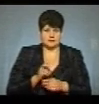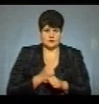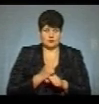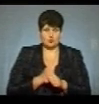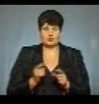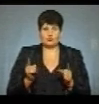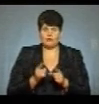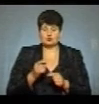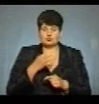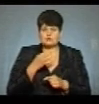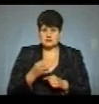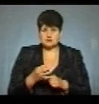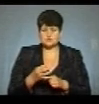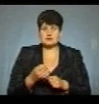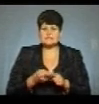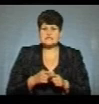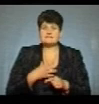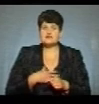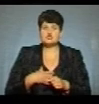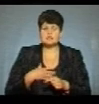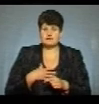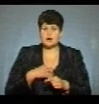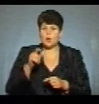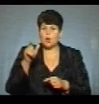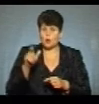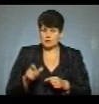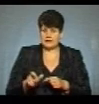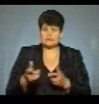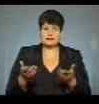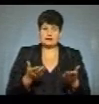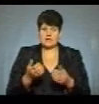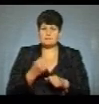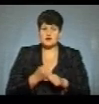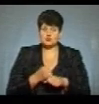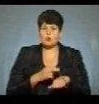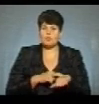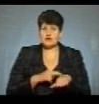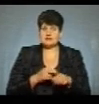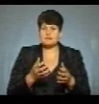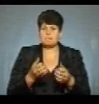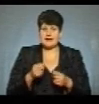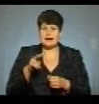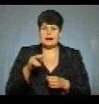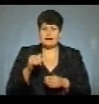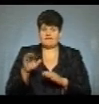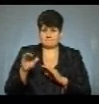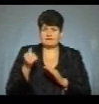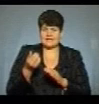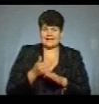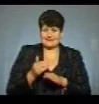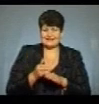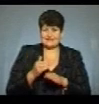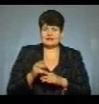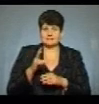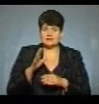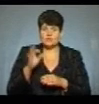коротко скажу, тому що це важливо. Людина, яка працює в поліції, бере в лізинг квартиру, відсотки